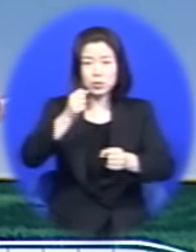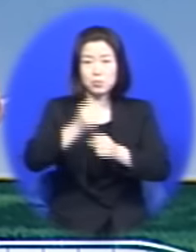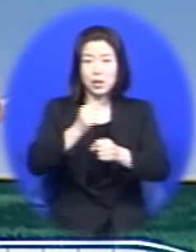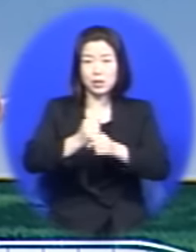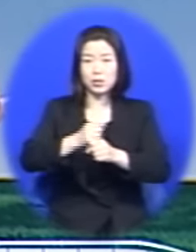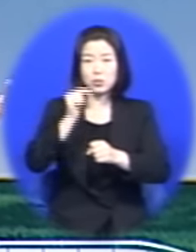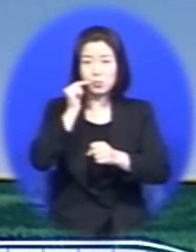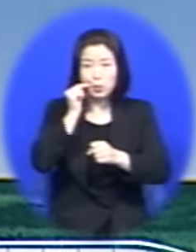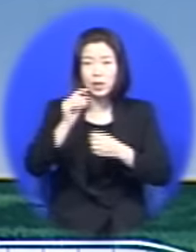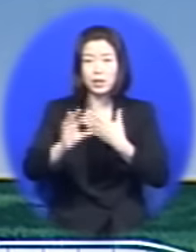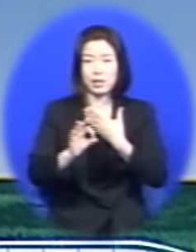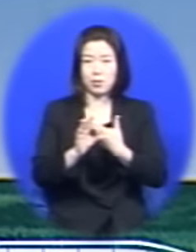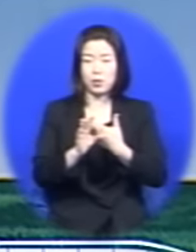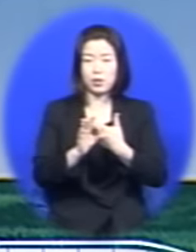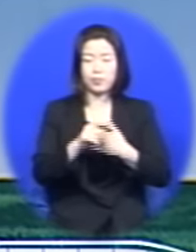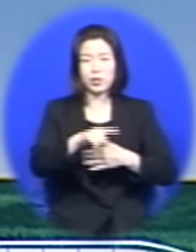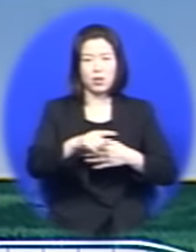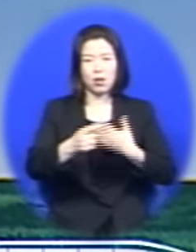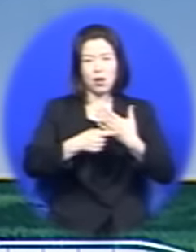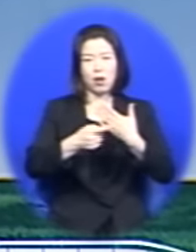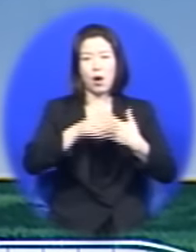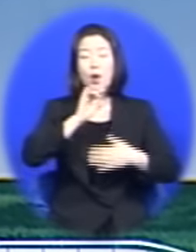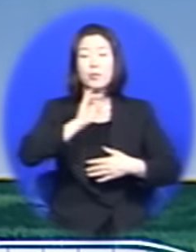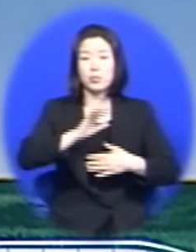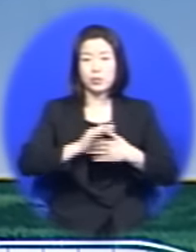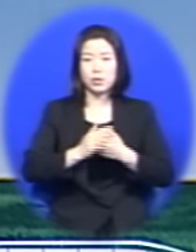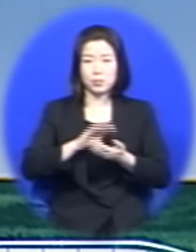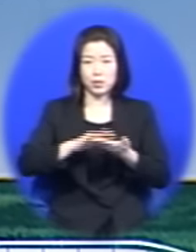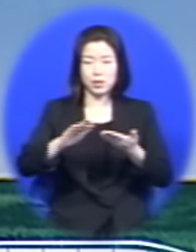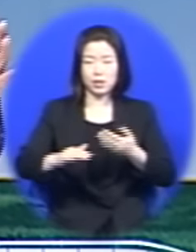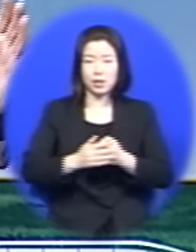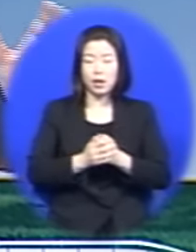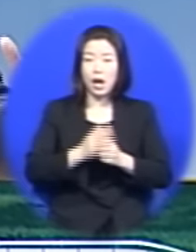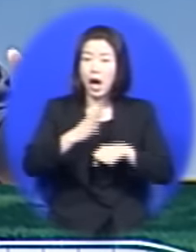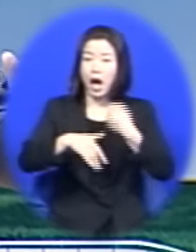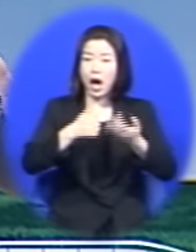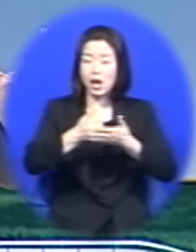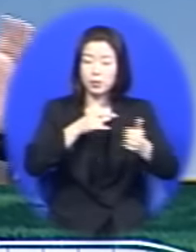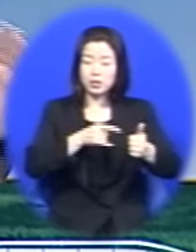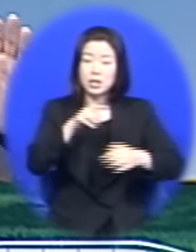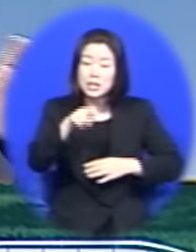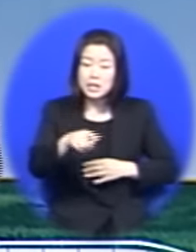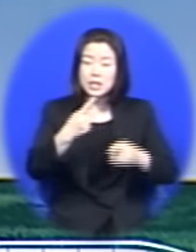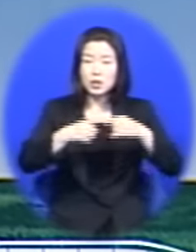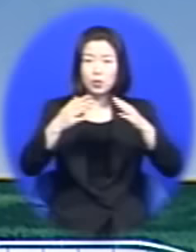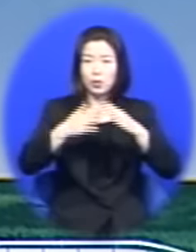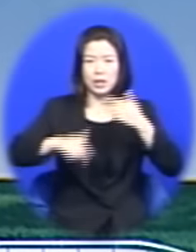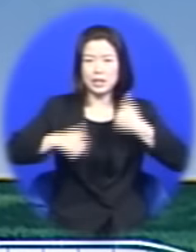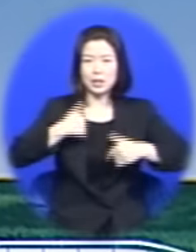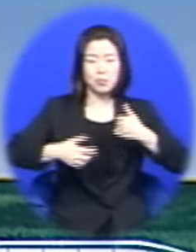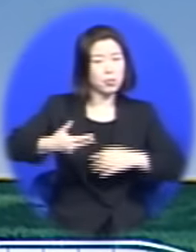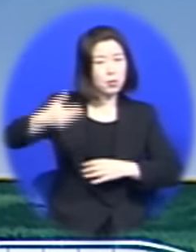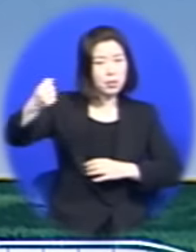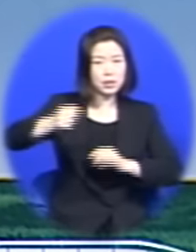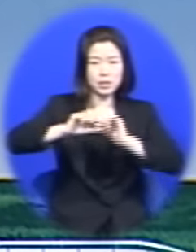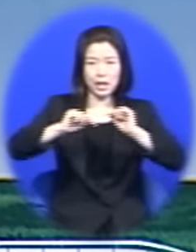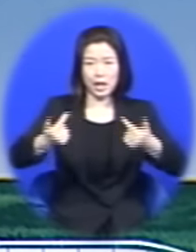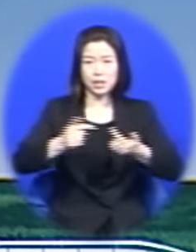않았다면 이건 껍데기뿐이에요. 하나님께서 이 교회를 기뻐 받으시지